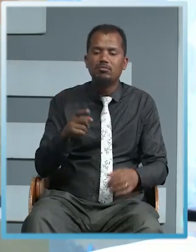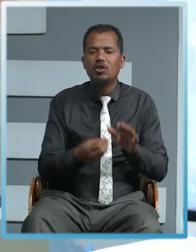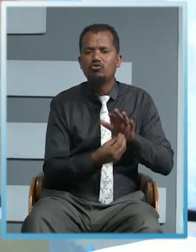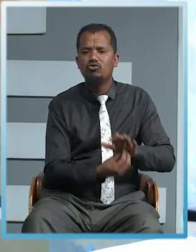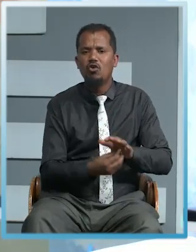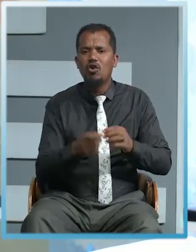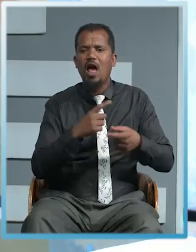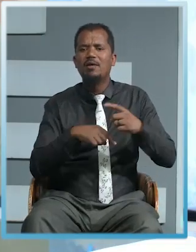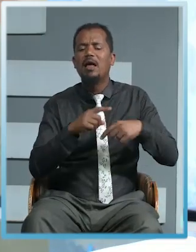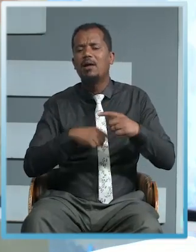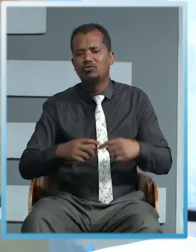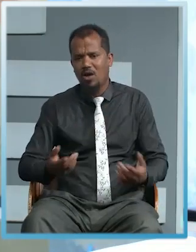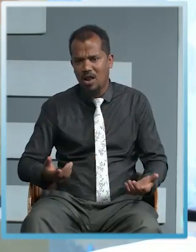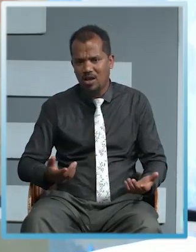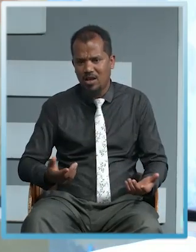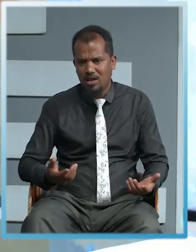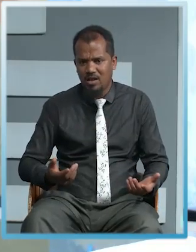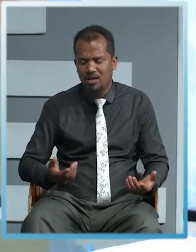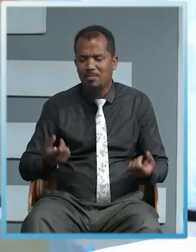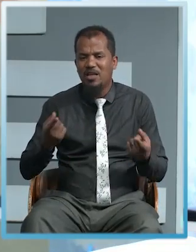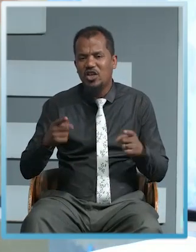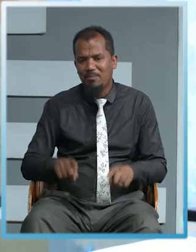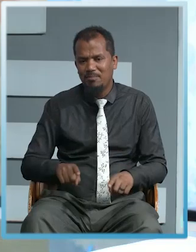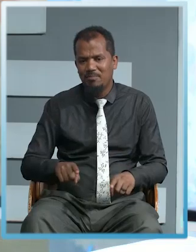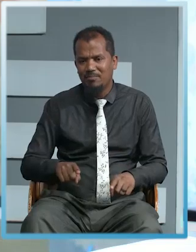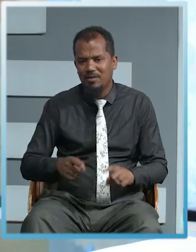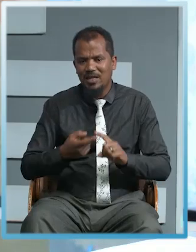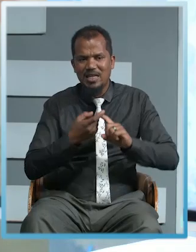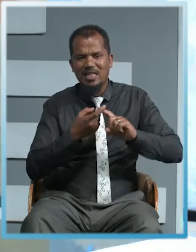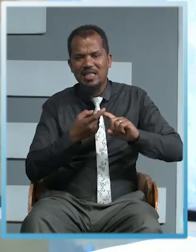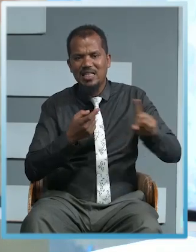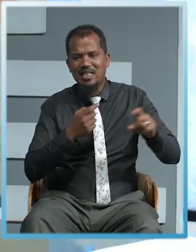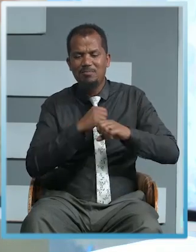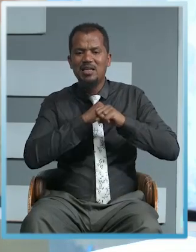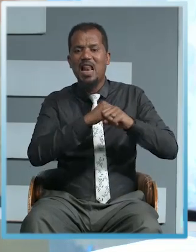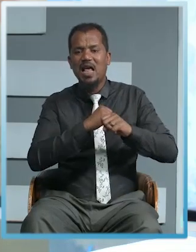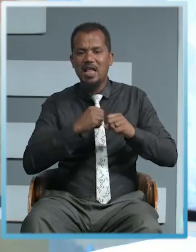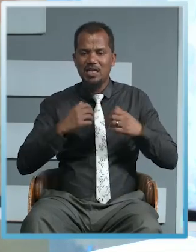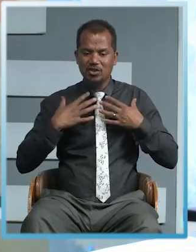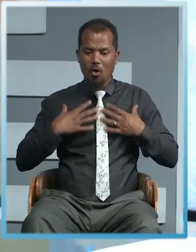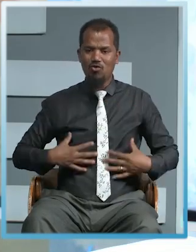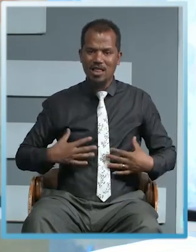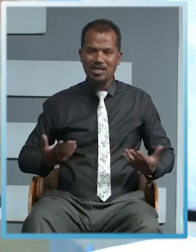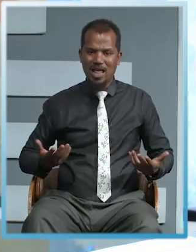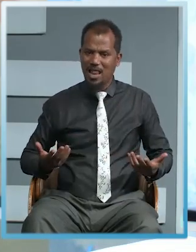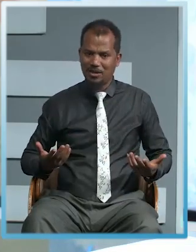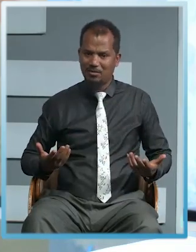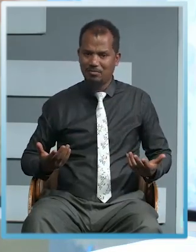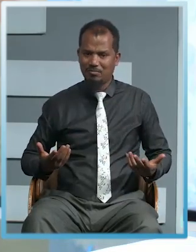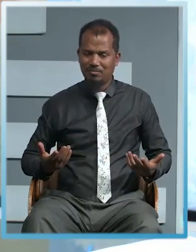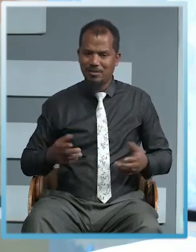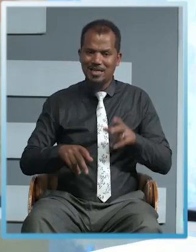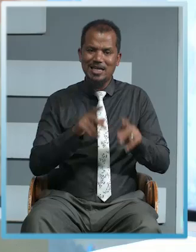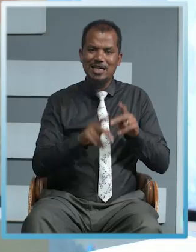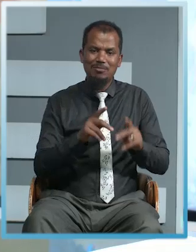ተጽኖ ያሳድርባቸዋል። መቼም ጥይት የሚከላከል ሰውነት አልተተከለላቸውምና